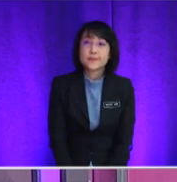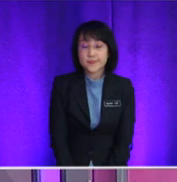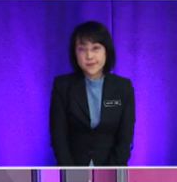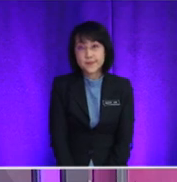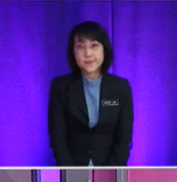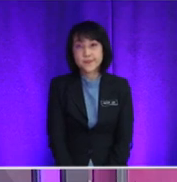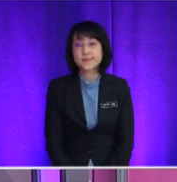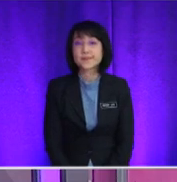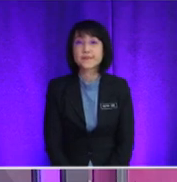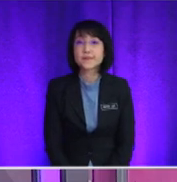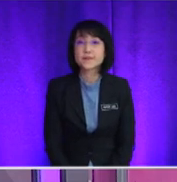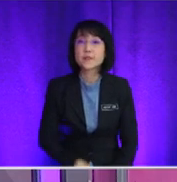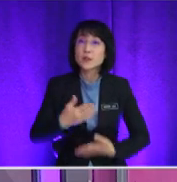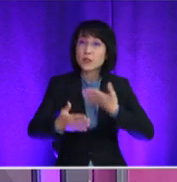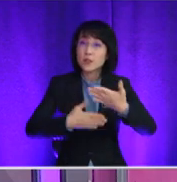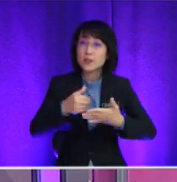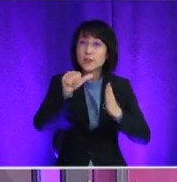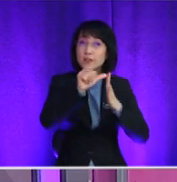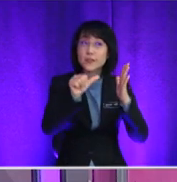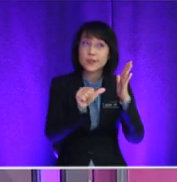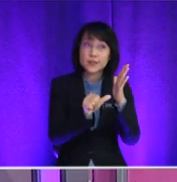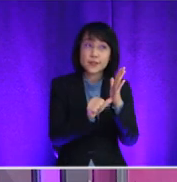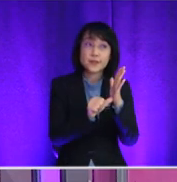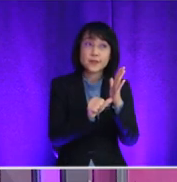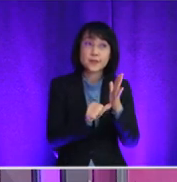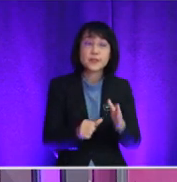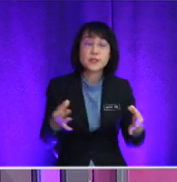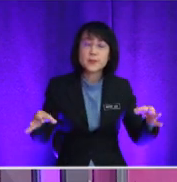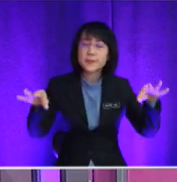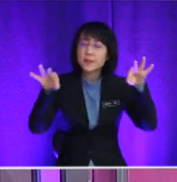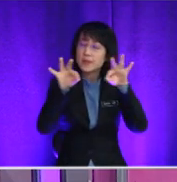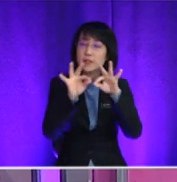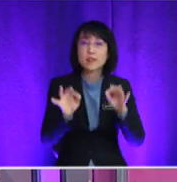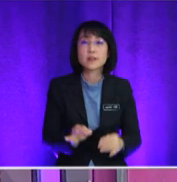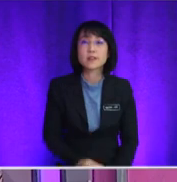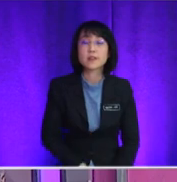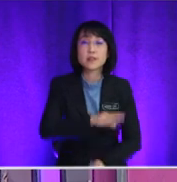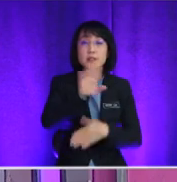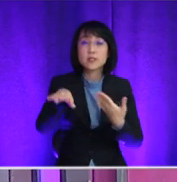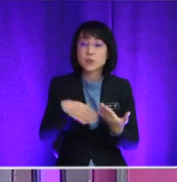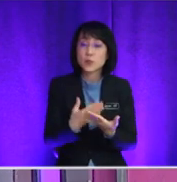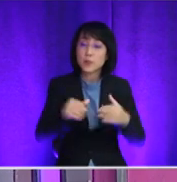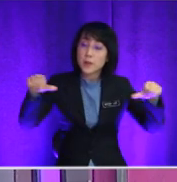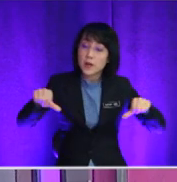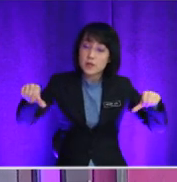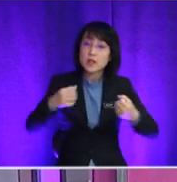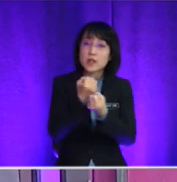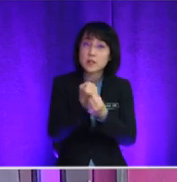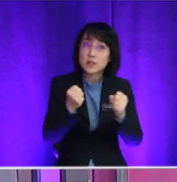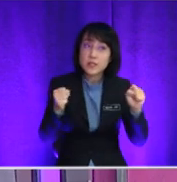ya jadi prostidia peraturan ini memang sangat penting yang mana semua pengendali dan